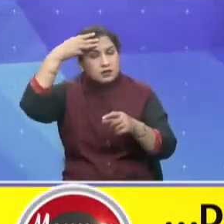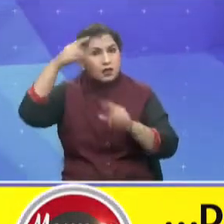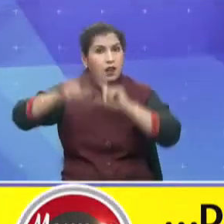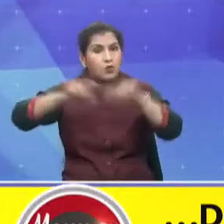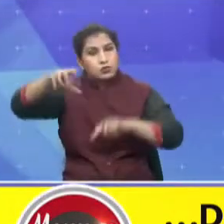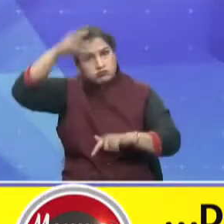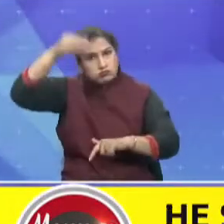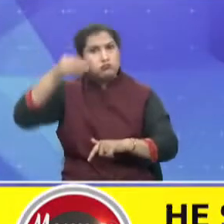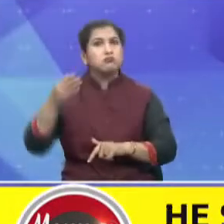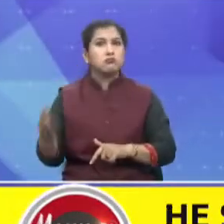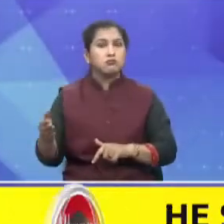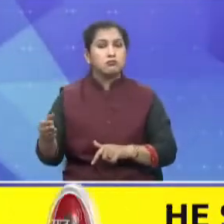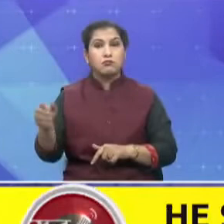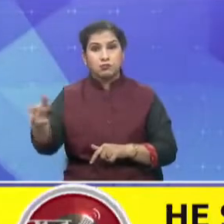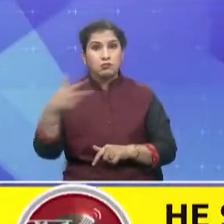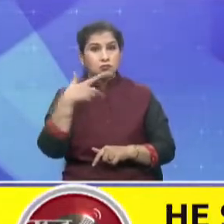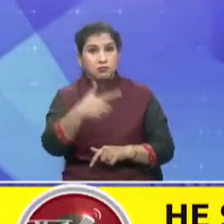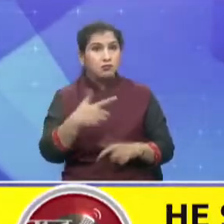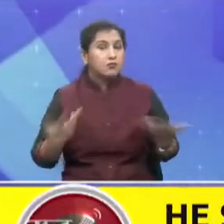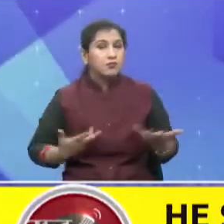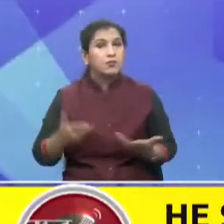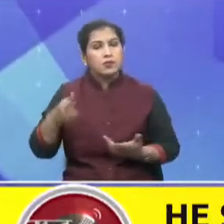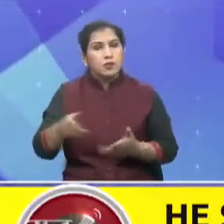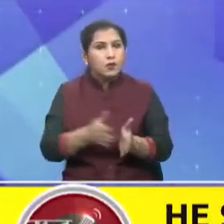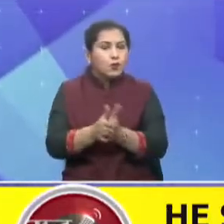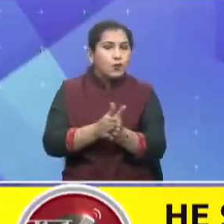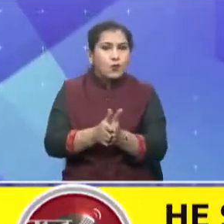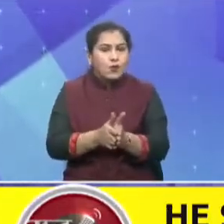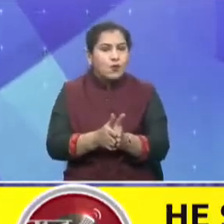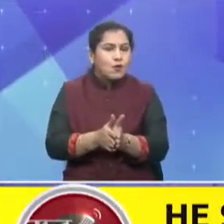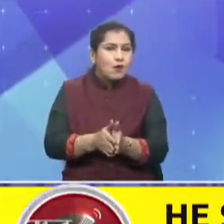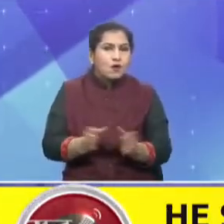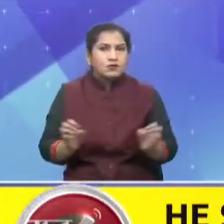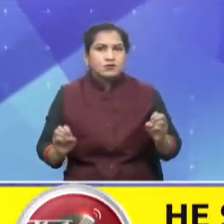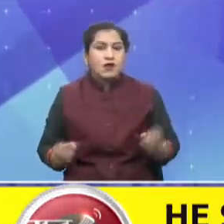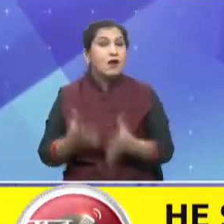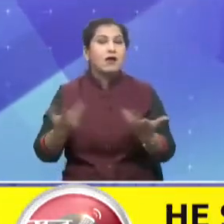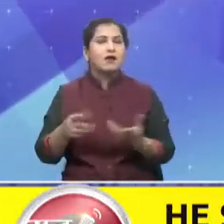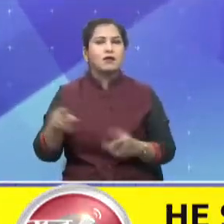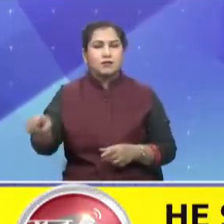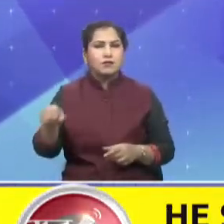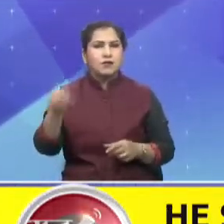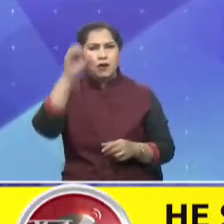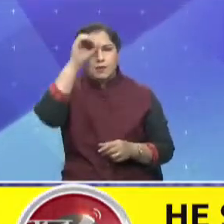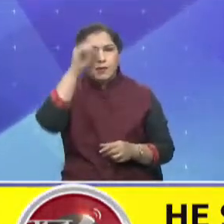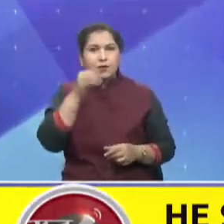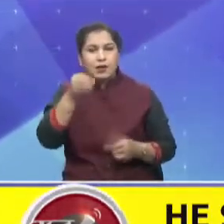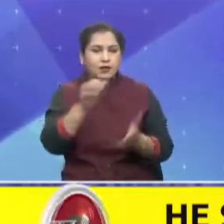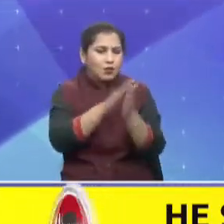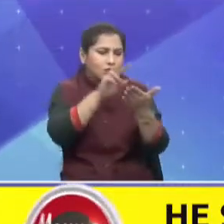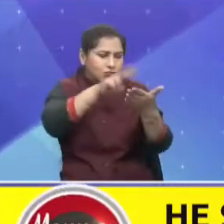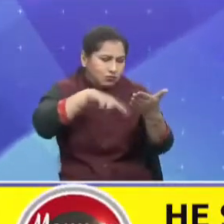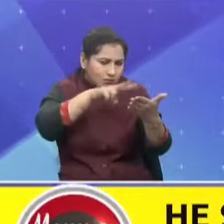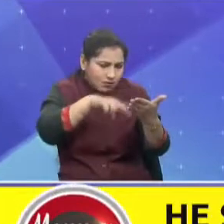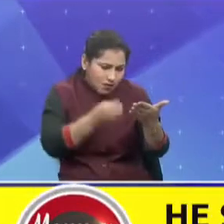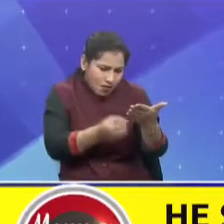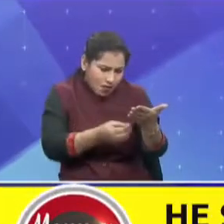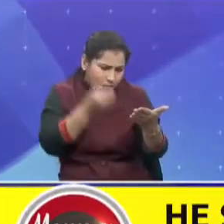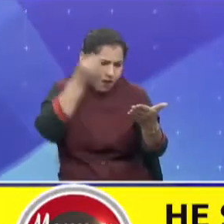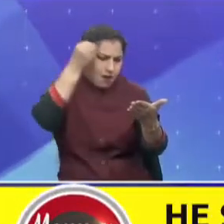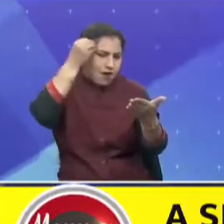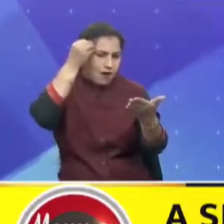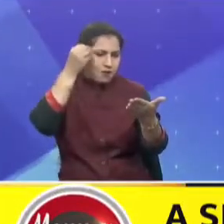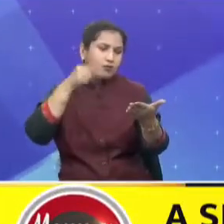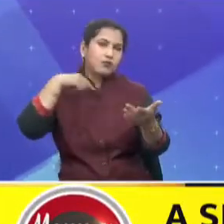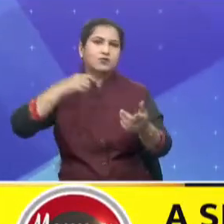है। वे बताते हैं कि इसकी प्रेरणा उन्हें महात्मा गांधी के लेखों को पढ़कर मिली। इसी प्रकार